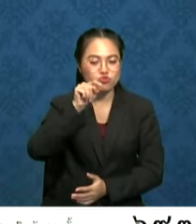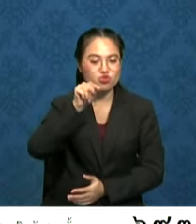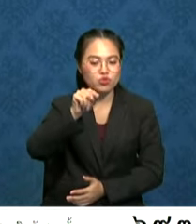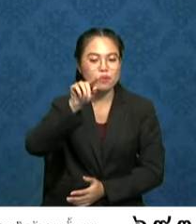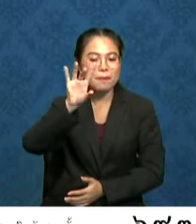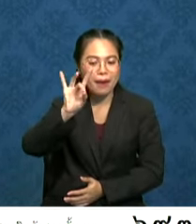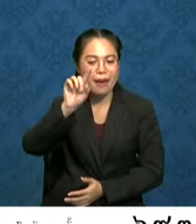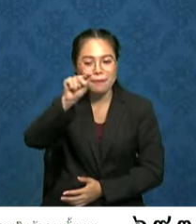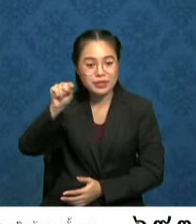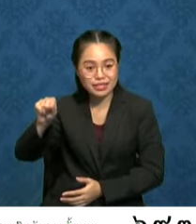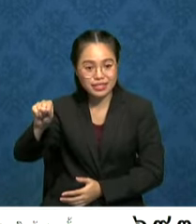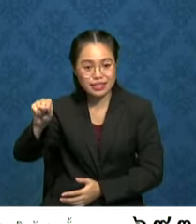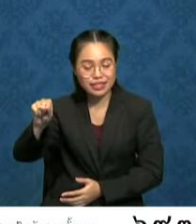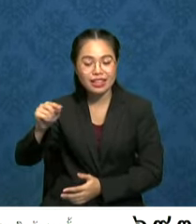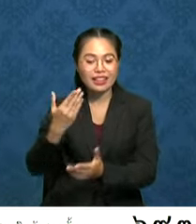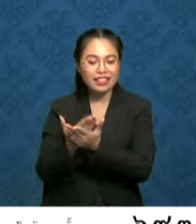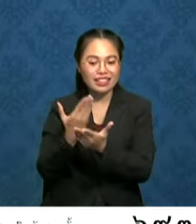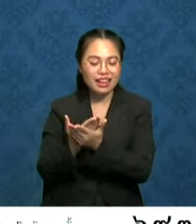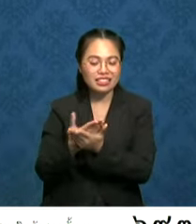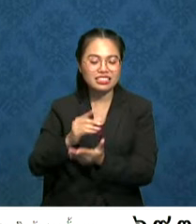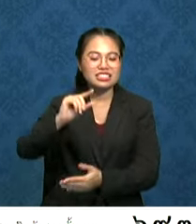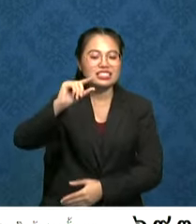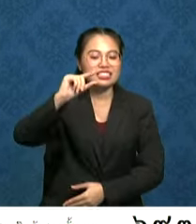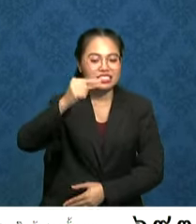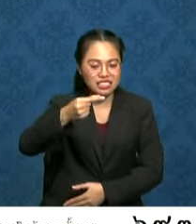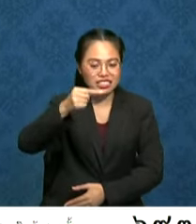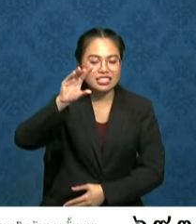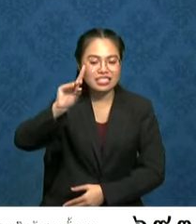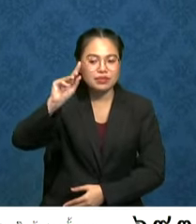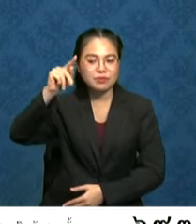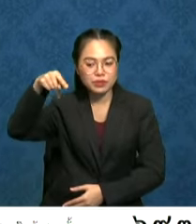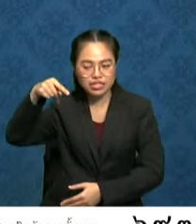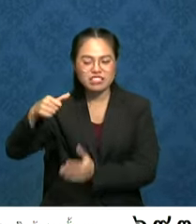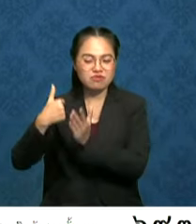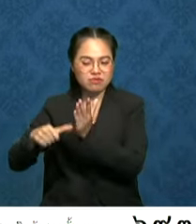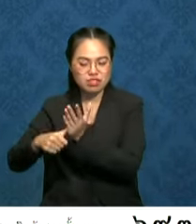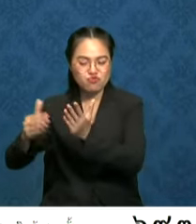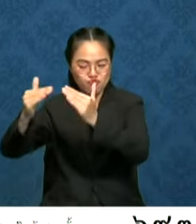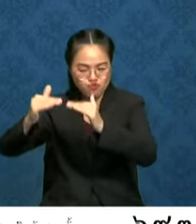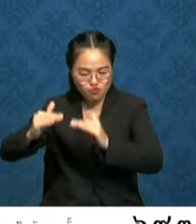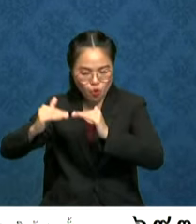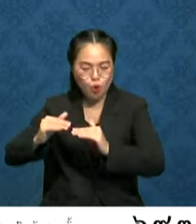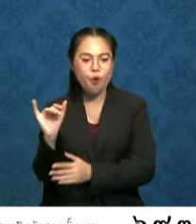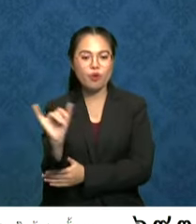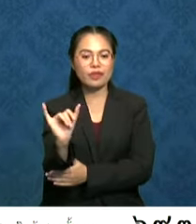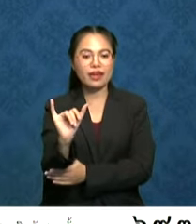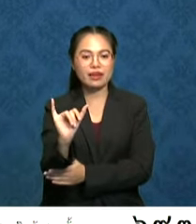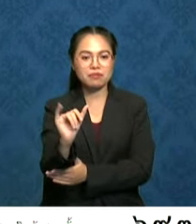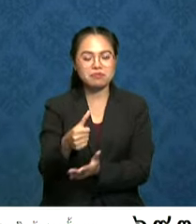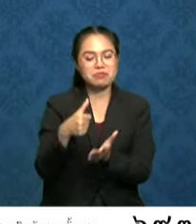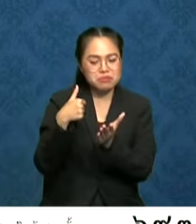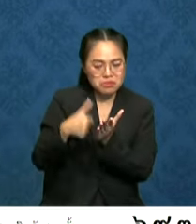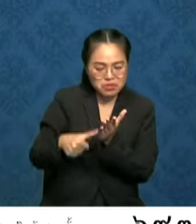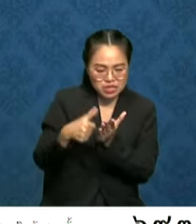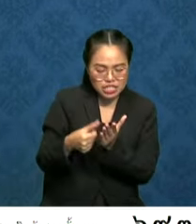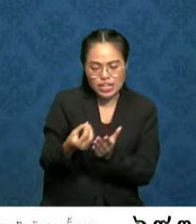GDPนั้นเป็นยอดของหนี้ครัวเรือนที่ยังไม่ได้มีแนวโน้มลดลงนำโดยการขยายตัวของหนี้เพื่อการอุปโภคและบริโภค